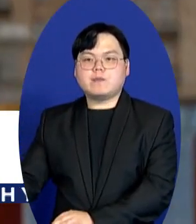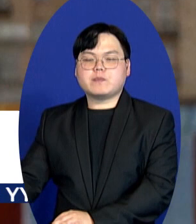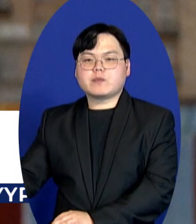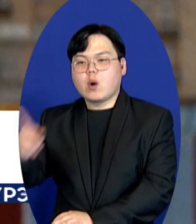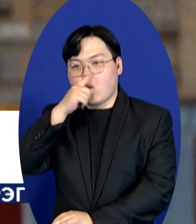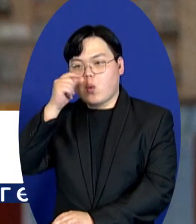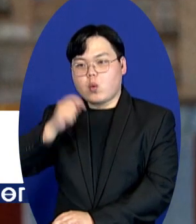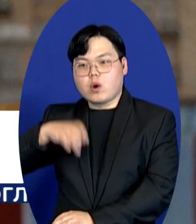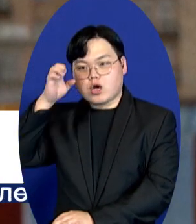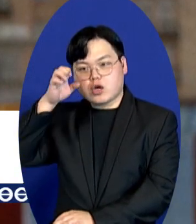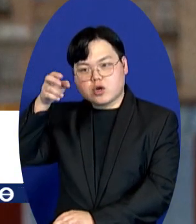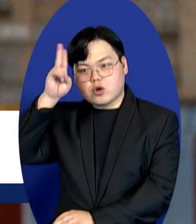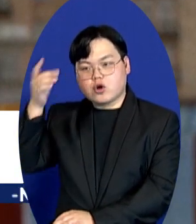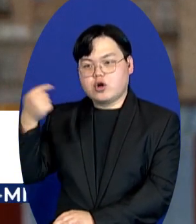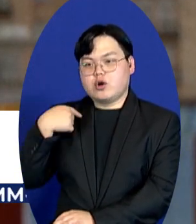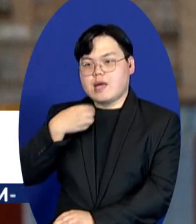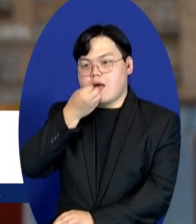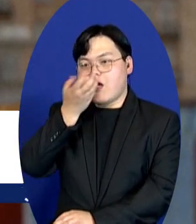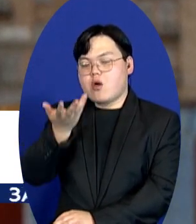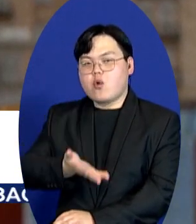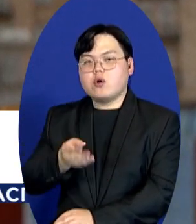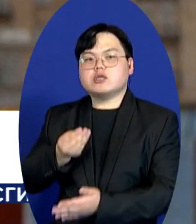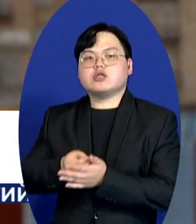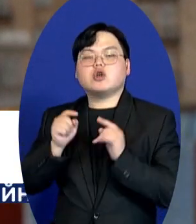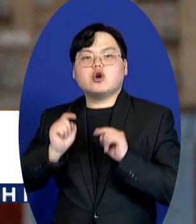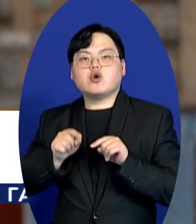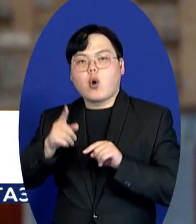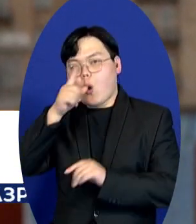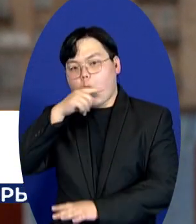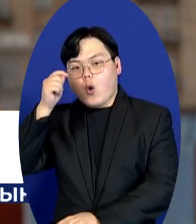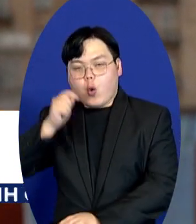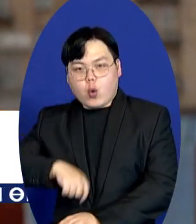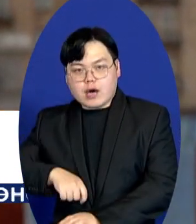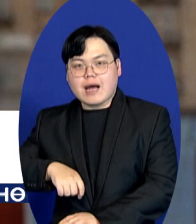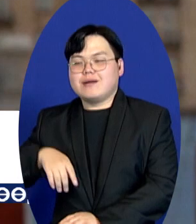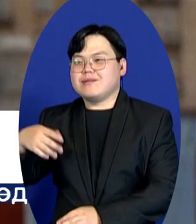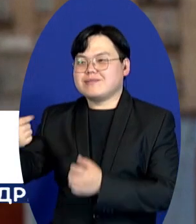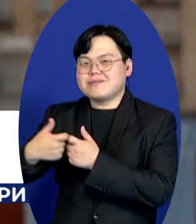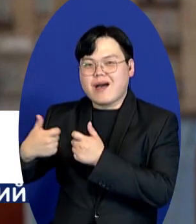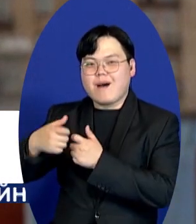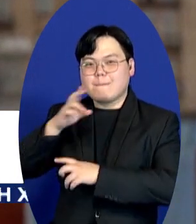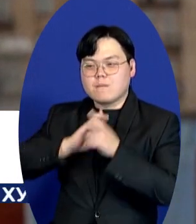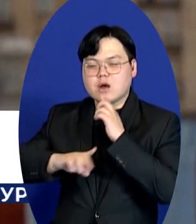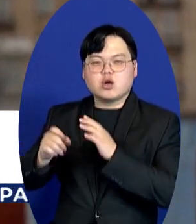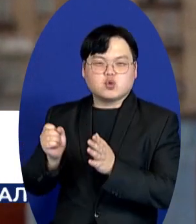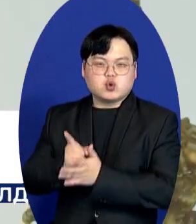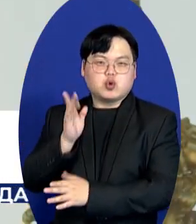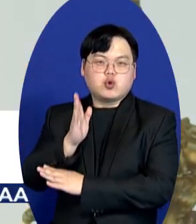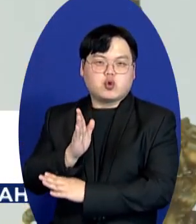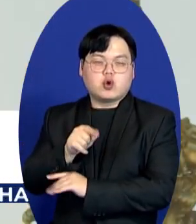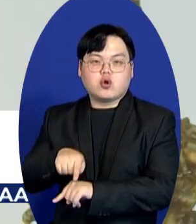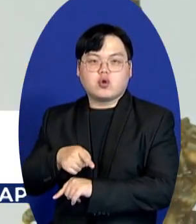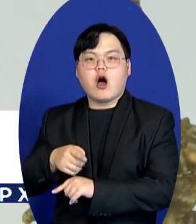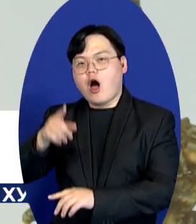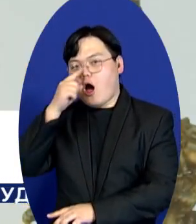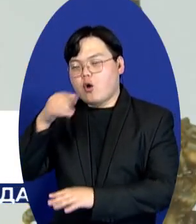Украины ерөнхийлөгч Владимир Зеленский өчигдөр хэлсэн мэдээлэлдээ өнөөдрийг украинчуудад төдийгүй дайсных нь хувьд чухал өдөр гэдгийг тэмдэглээд энэ